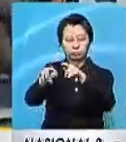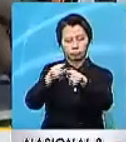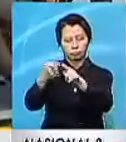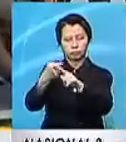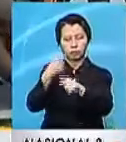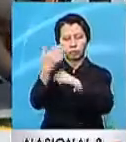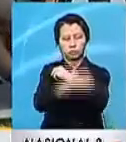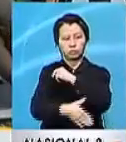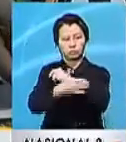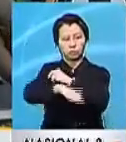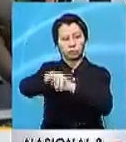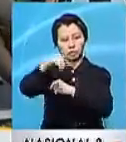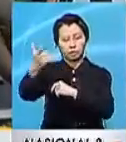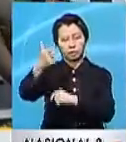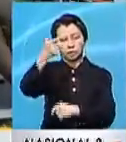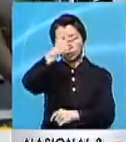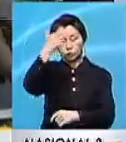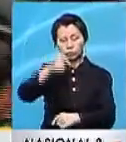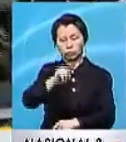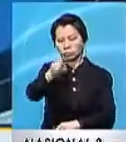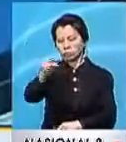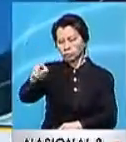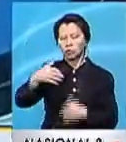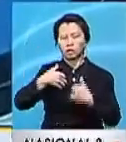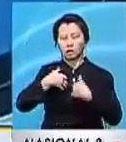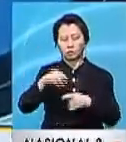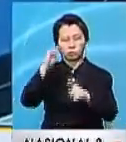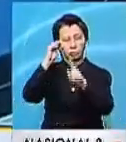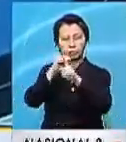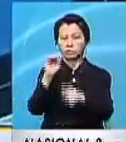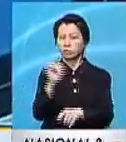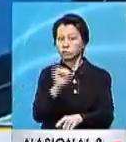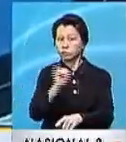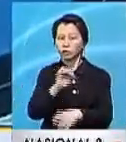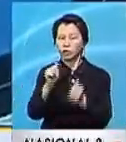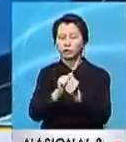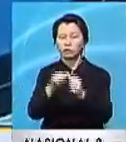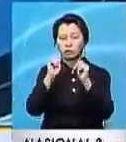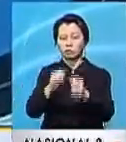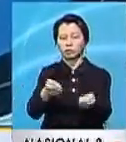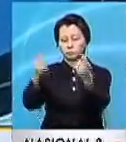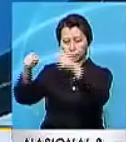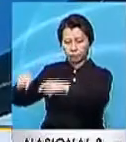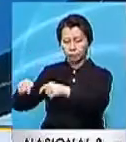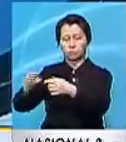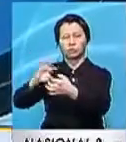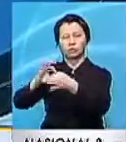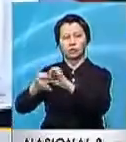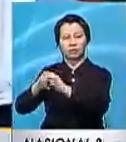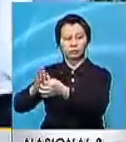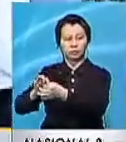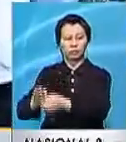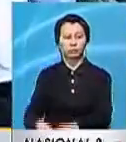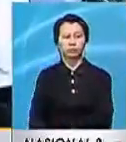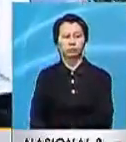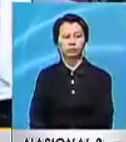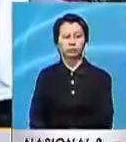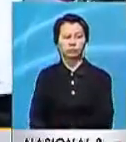dari negara lain memandangkan mereka mempunyai misi yang sama iaitu layak ke Olimpik.